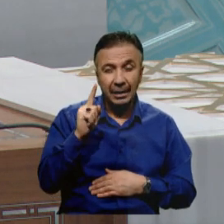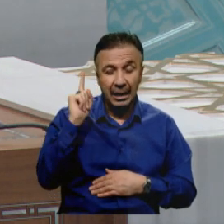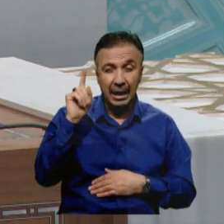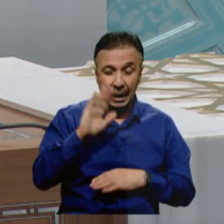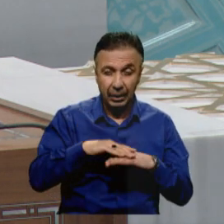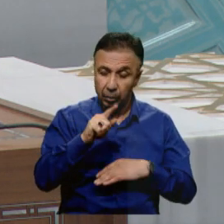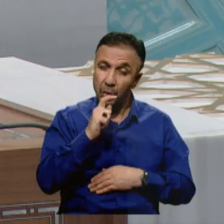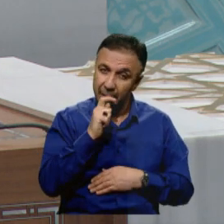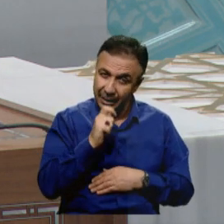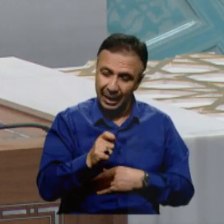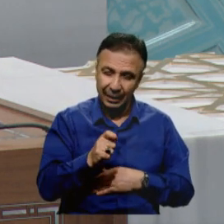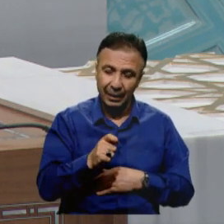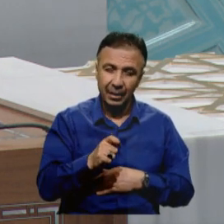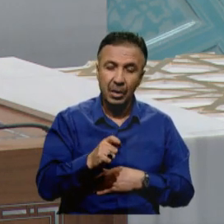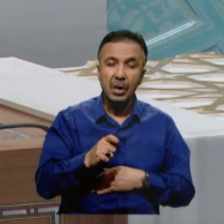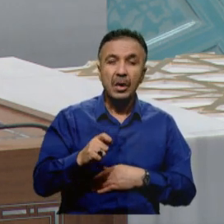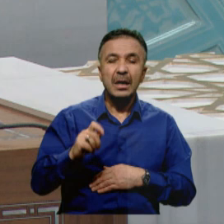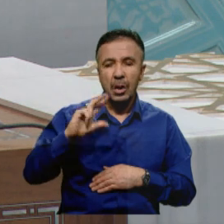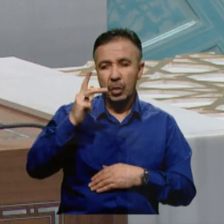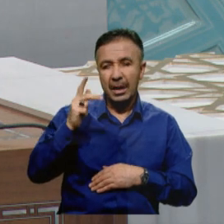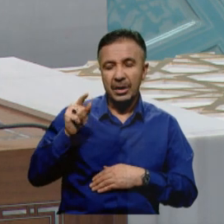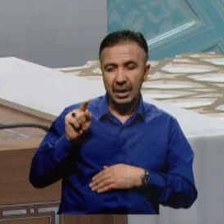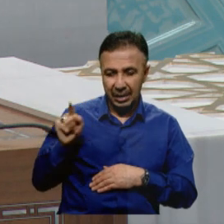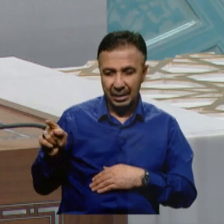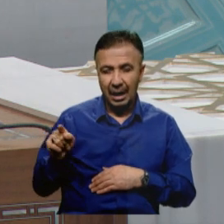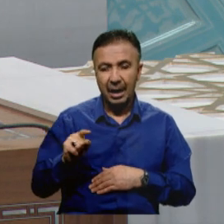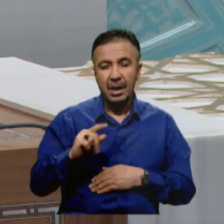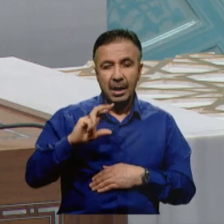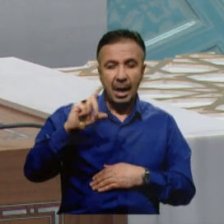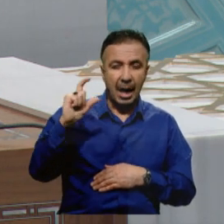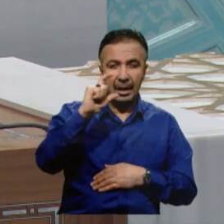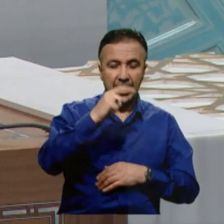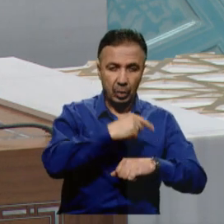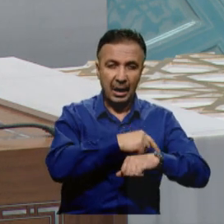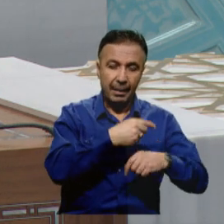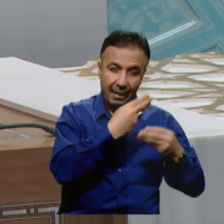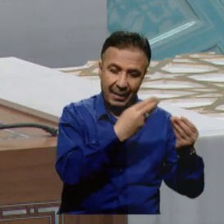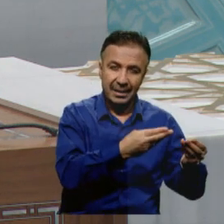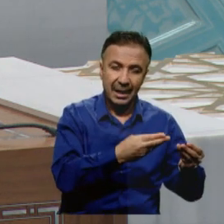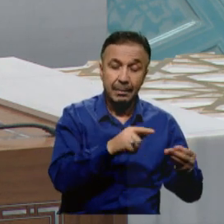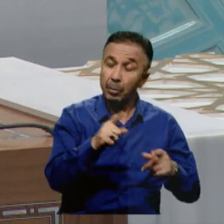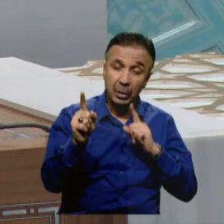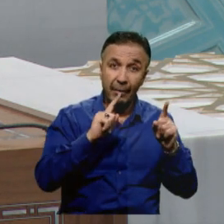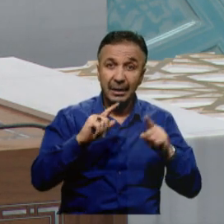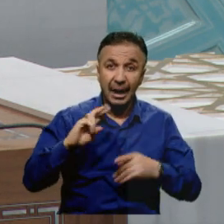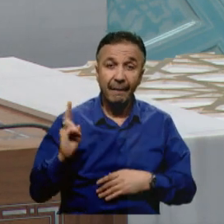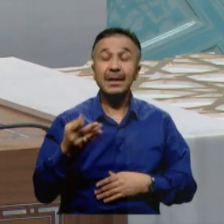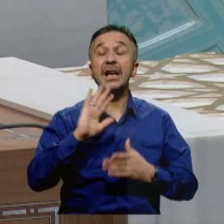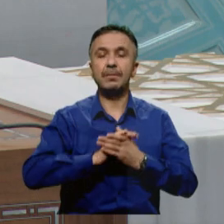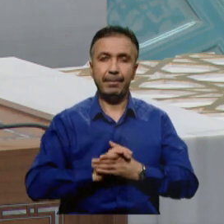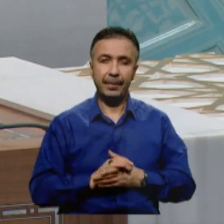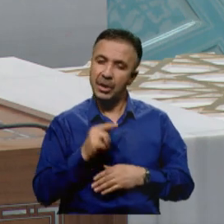söylüyorum ki, güneşi sağ elime, ayı sol elime verseniz ben yine bu davadan vazgeçmem. İşte değerli